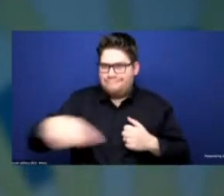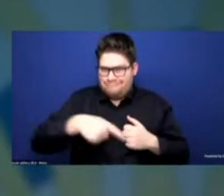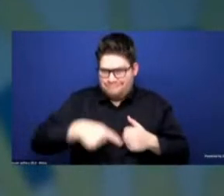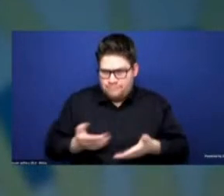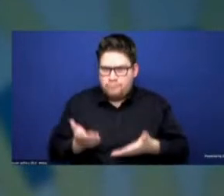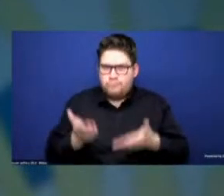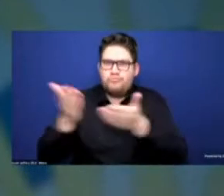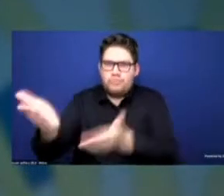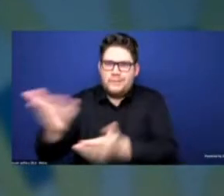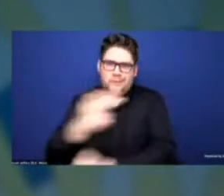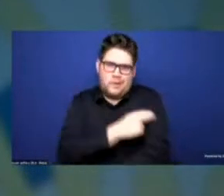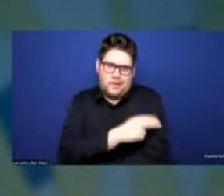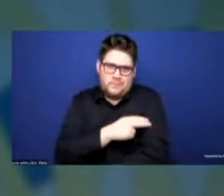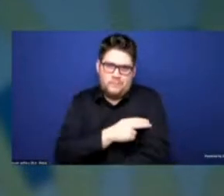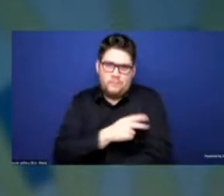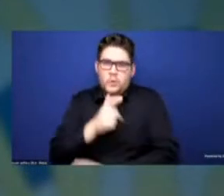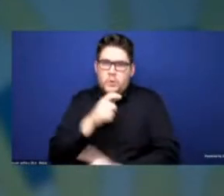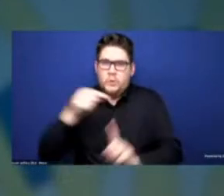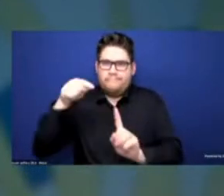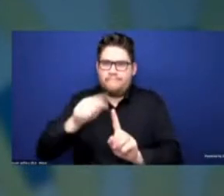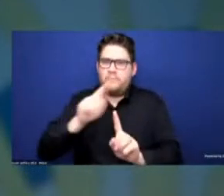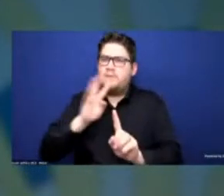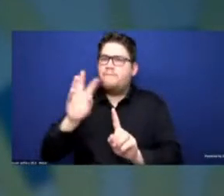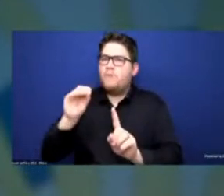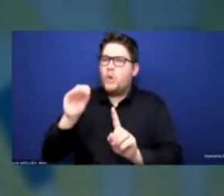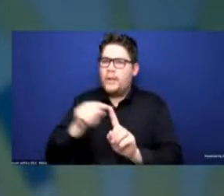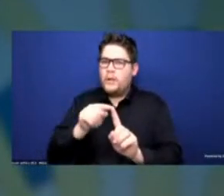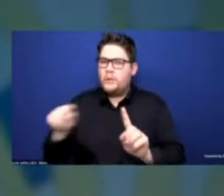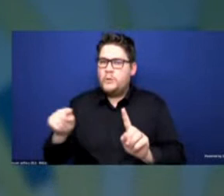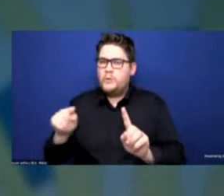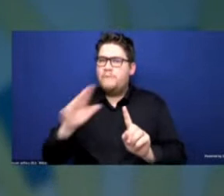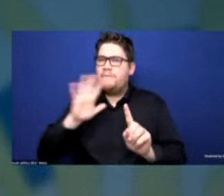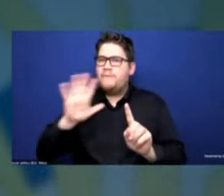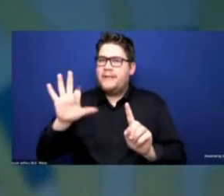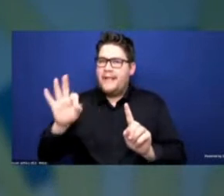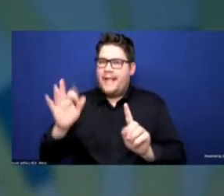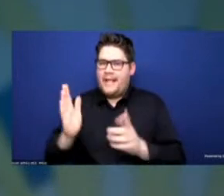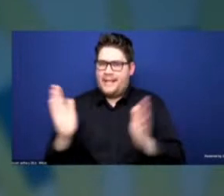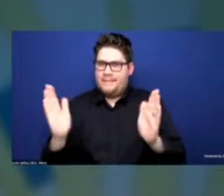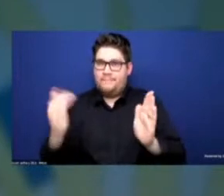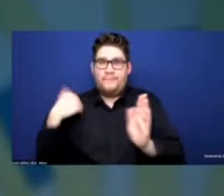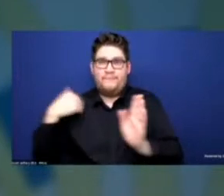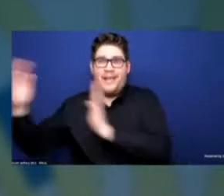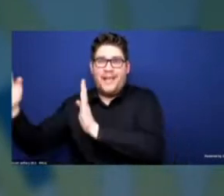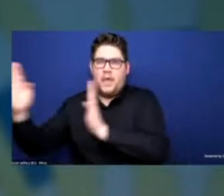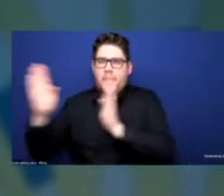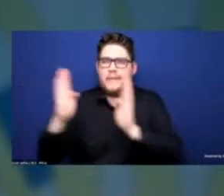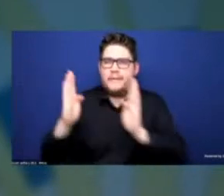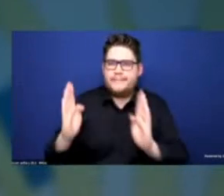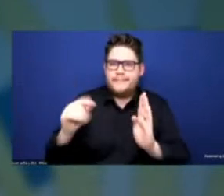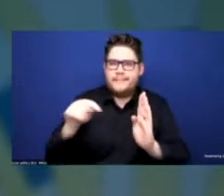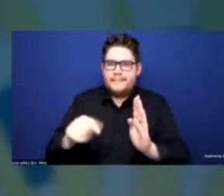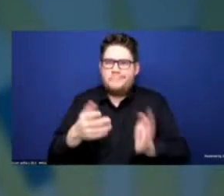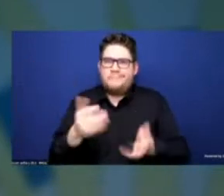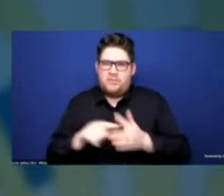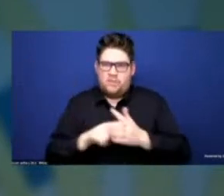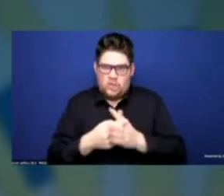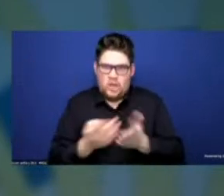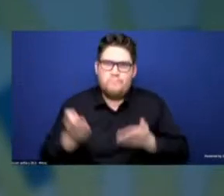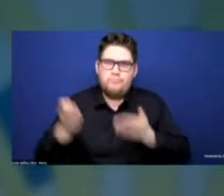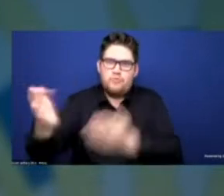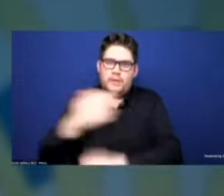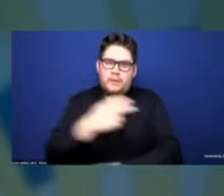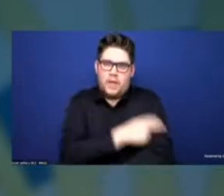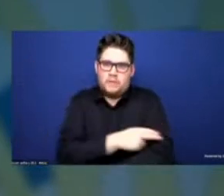边的住院的情况每天的新增的情况。 In the last few weeks, in 这个也是 particular 年龄 since the middle 60 到 end of March, 79岁 we've